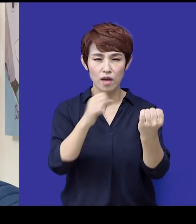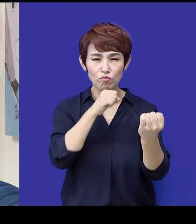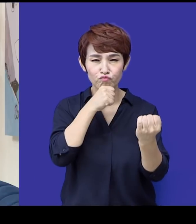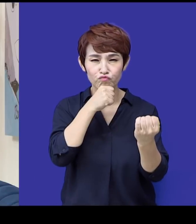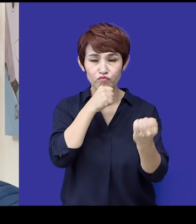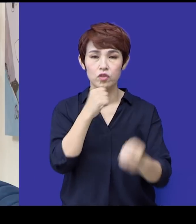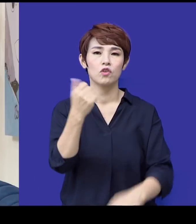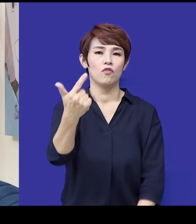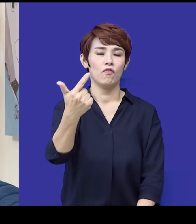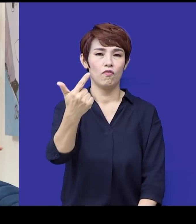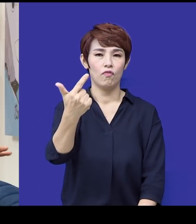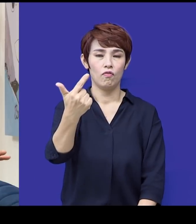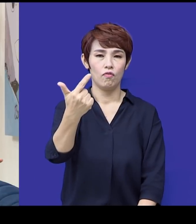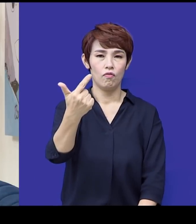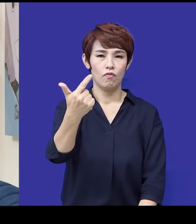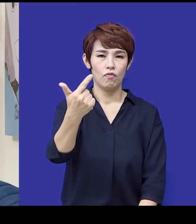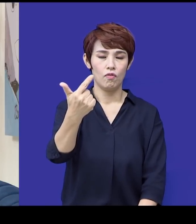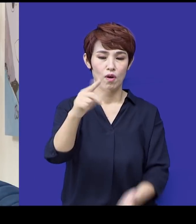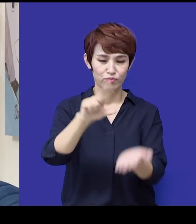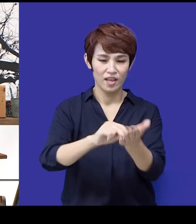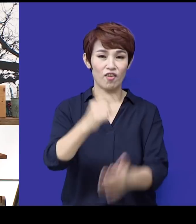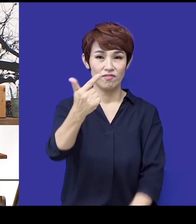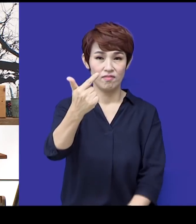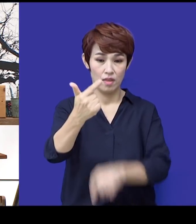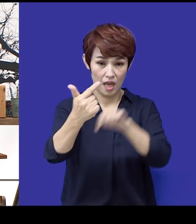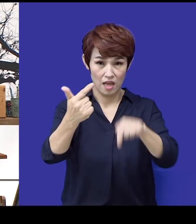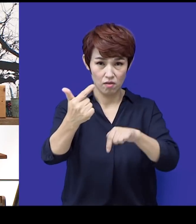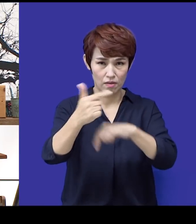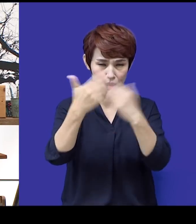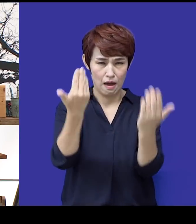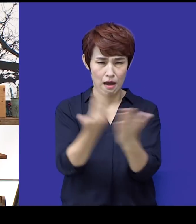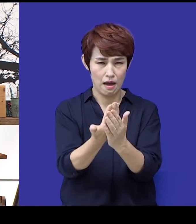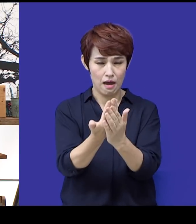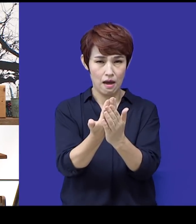문제만 틀려도 다른 거 다 100점 맞아도 떨어졌거든요. 와.